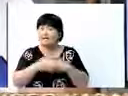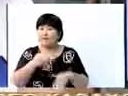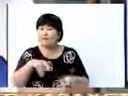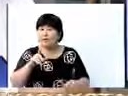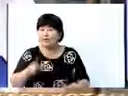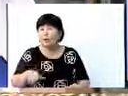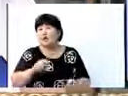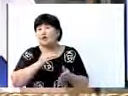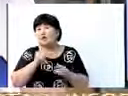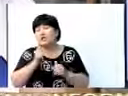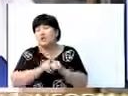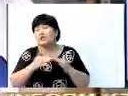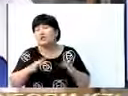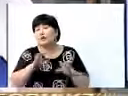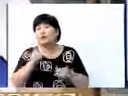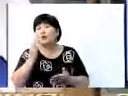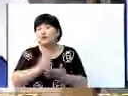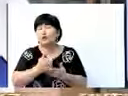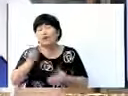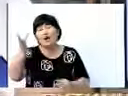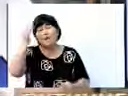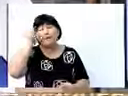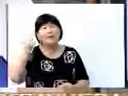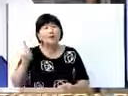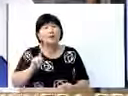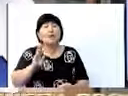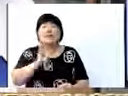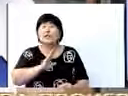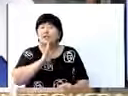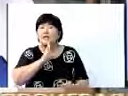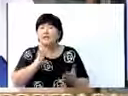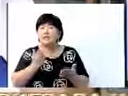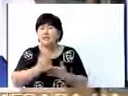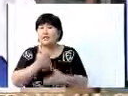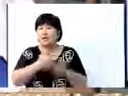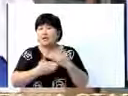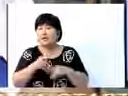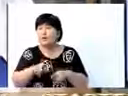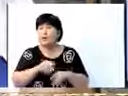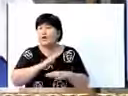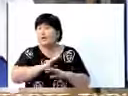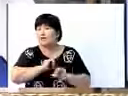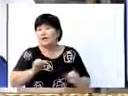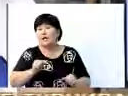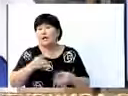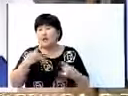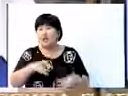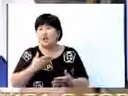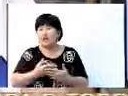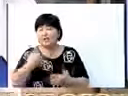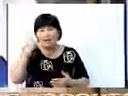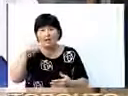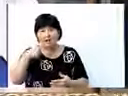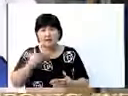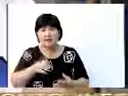инвалидностью. Чаще всего бывает, что существует мнение, что женщина, если имеет инвалидность, то ей нет смысла рожать,